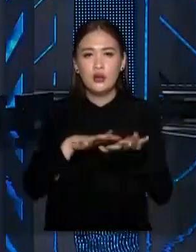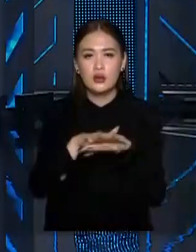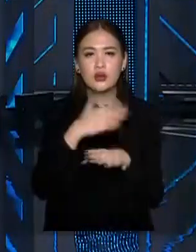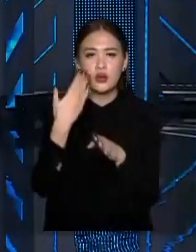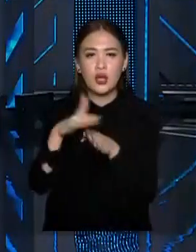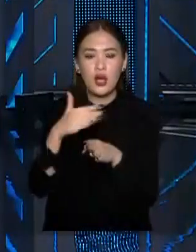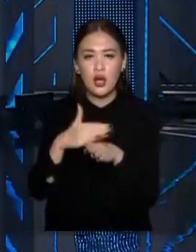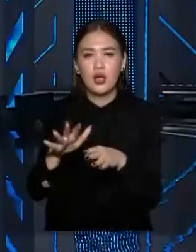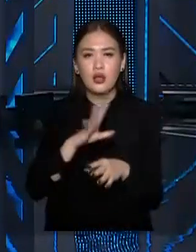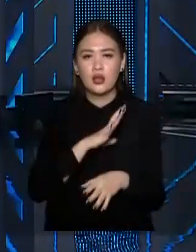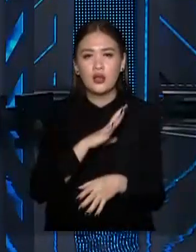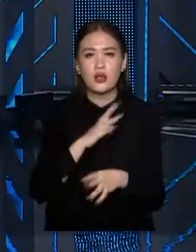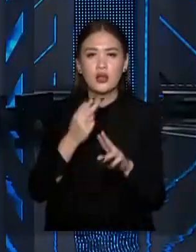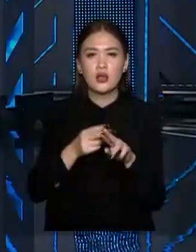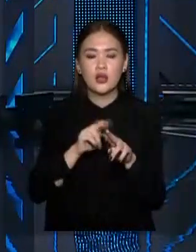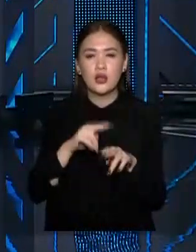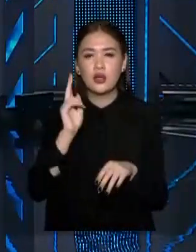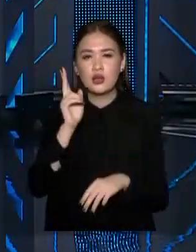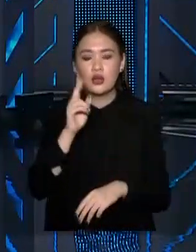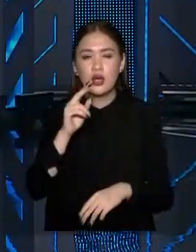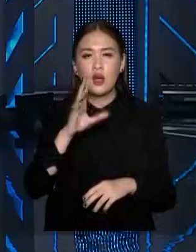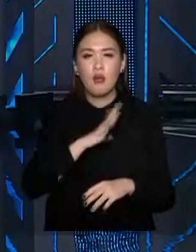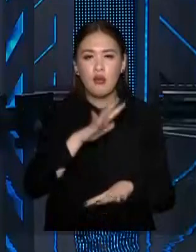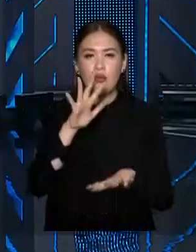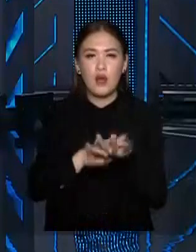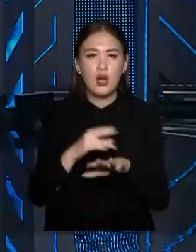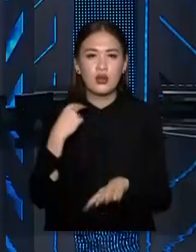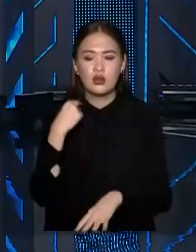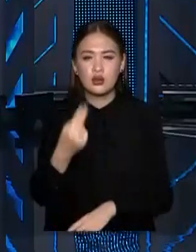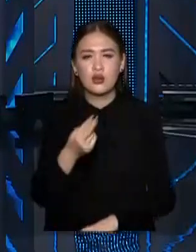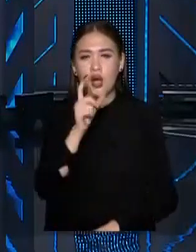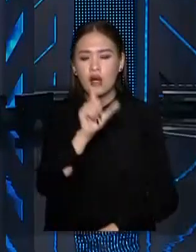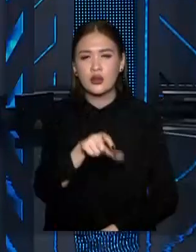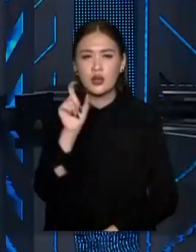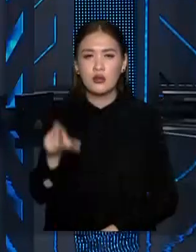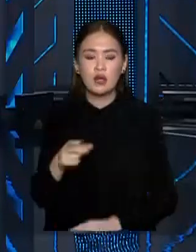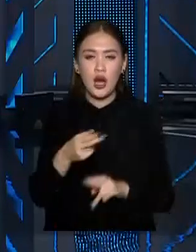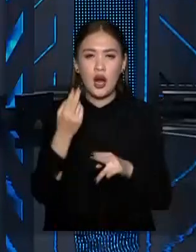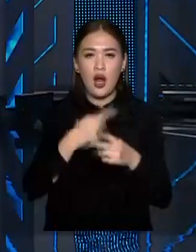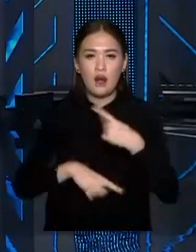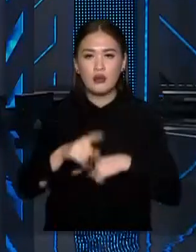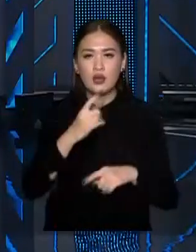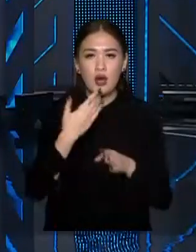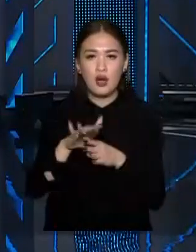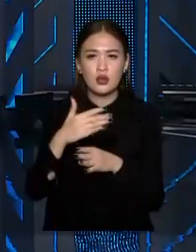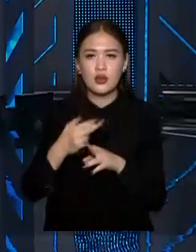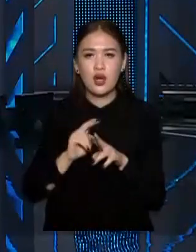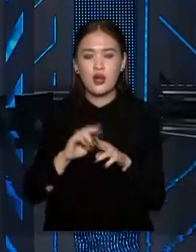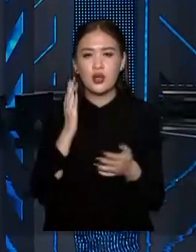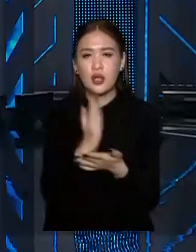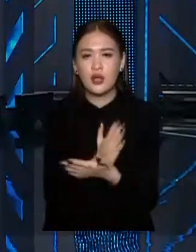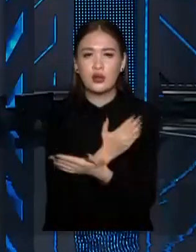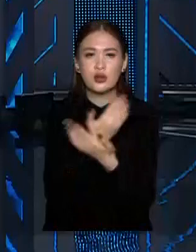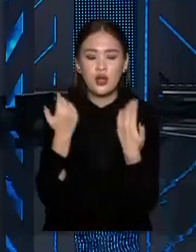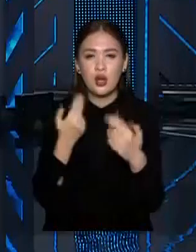халық несие қамытын кейді. Екінің бірі банкке берешек. Адамдардың қарызды қайтаруға қауқары жете ме, жоқ